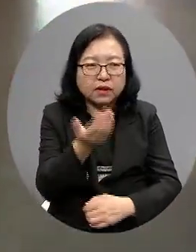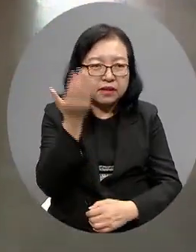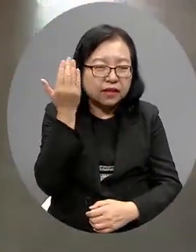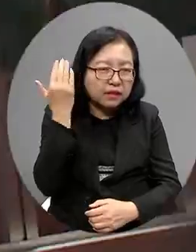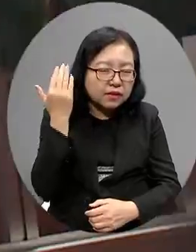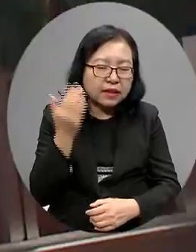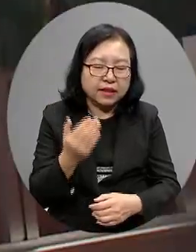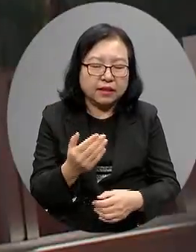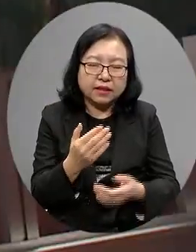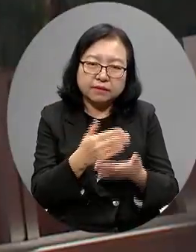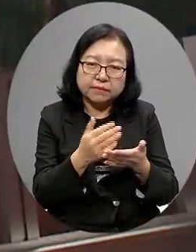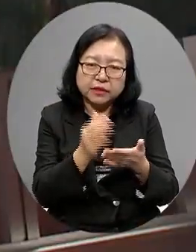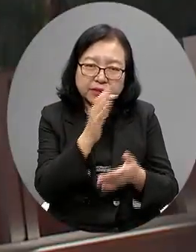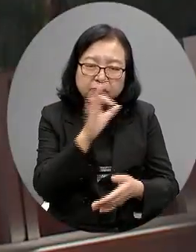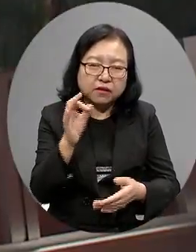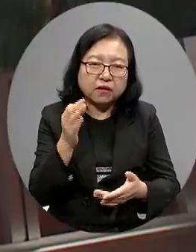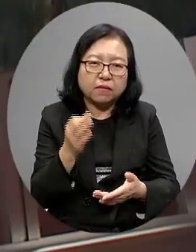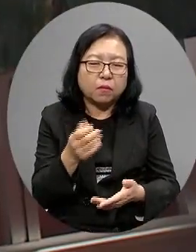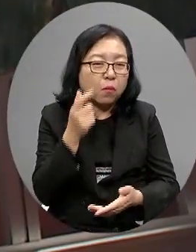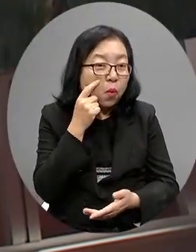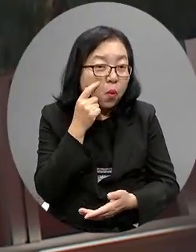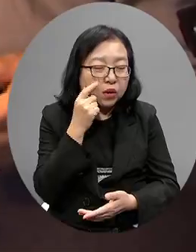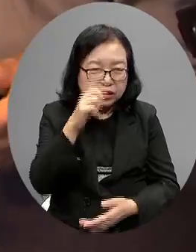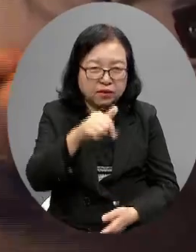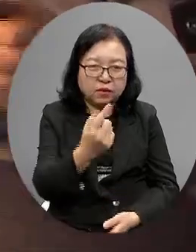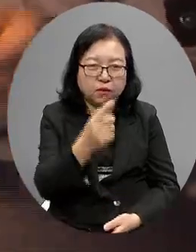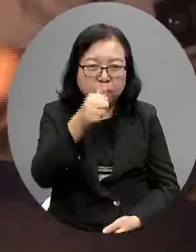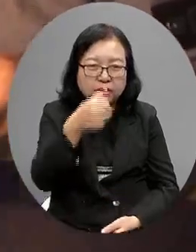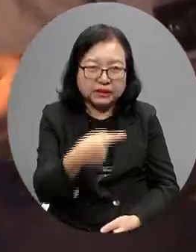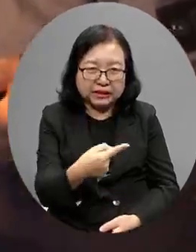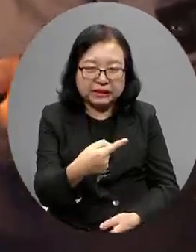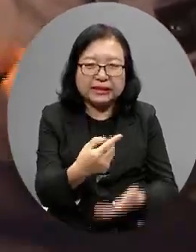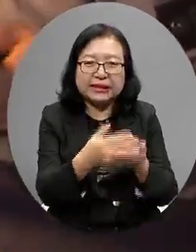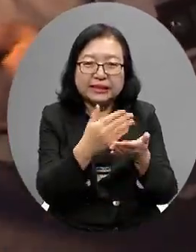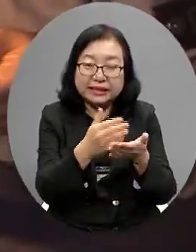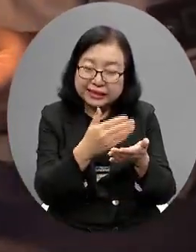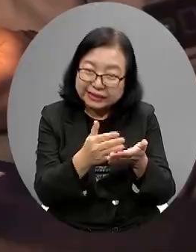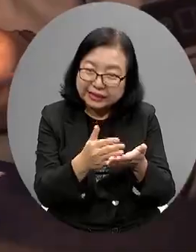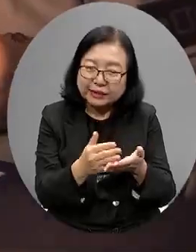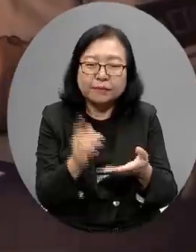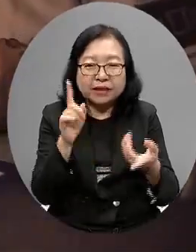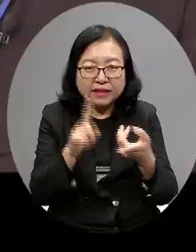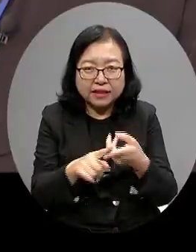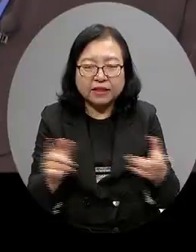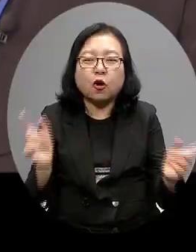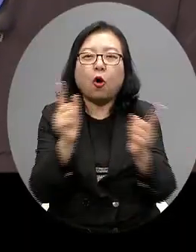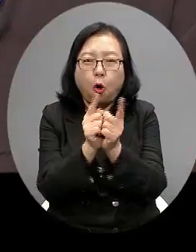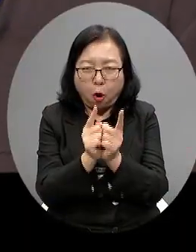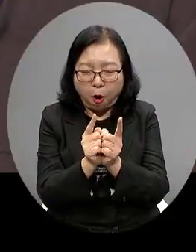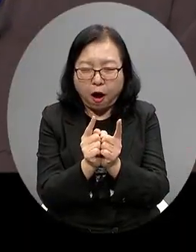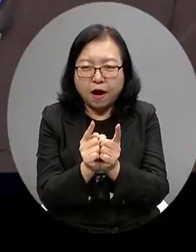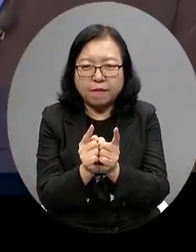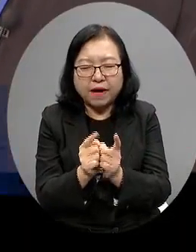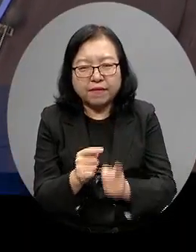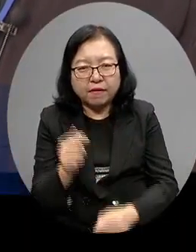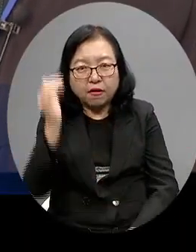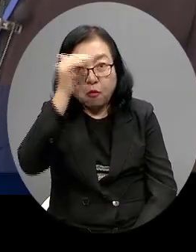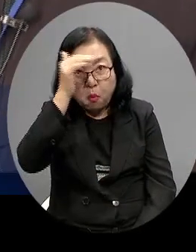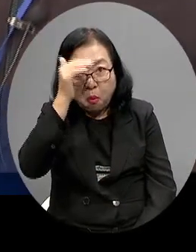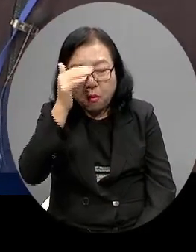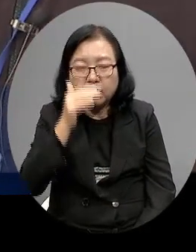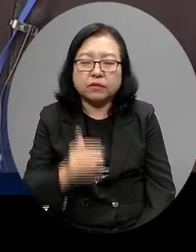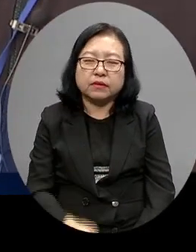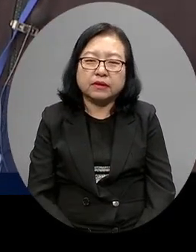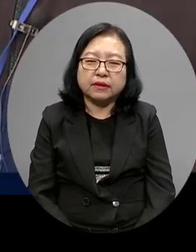쓸쓸하면서도 강렬한 고우의 작품 세계는 묘한 감상을 불러일으킵니다 보호의 작품이